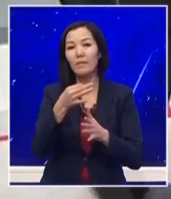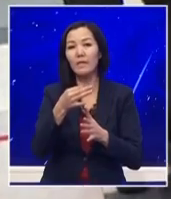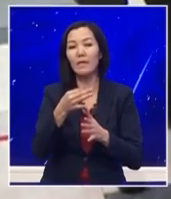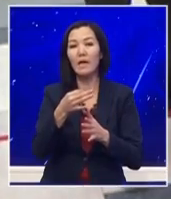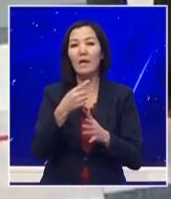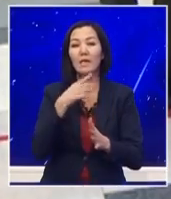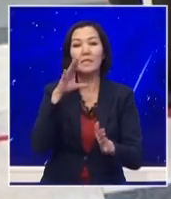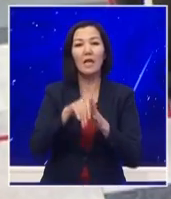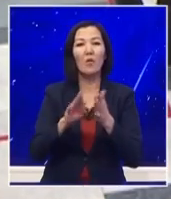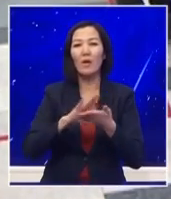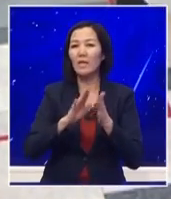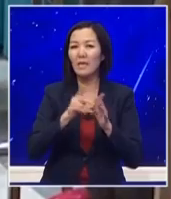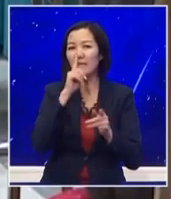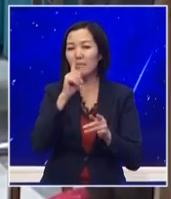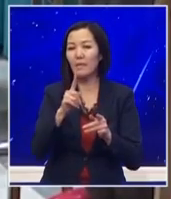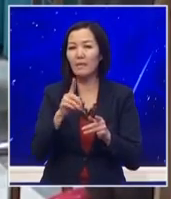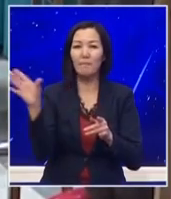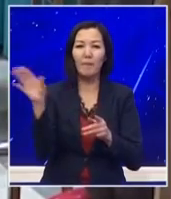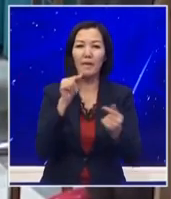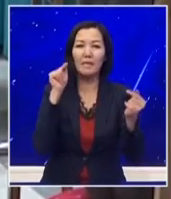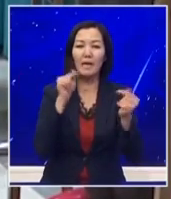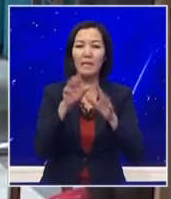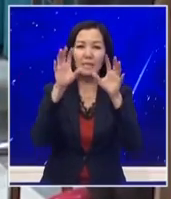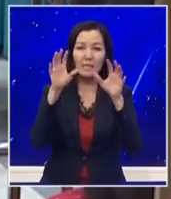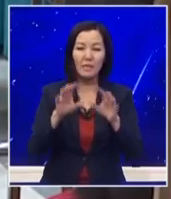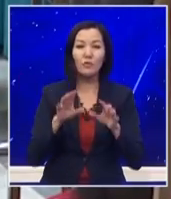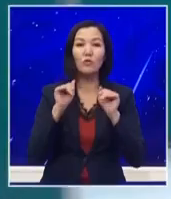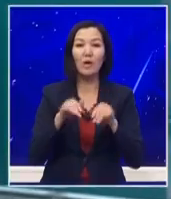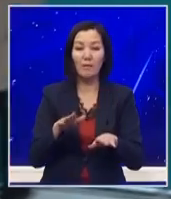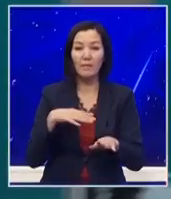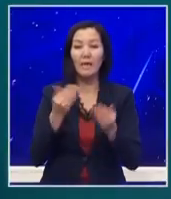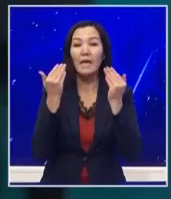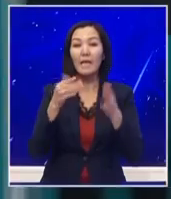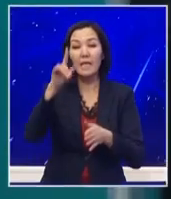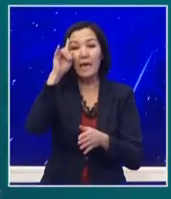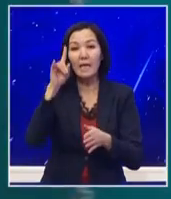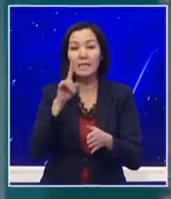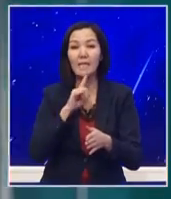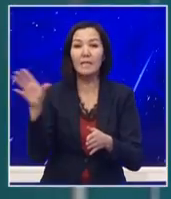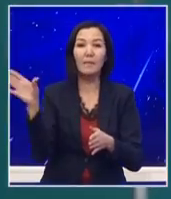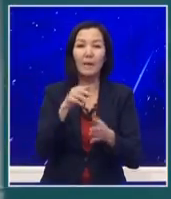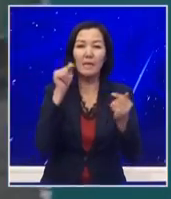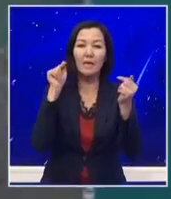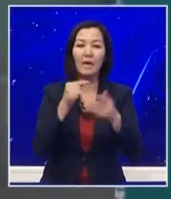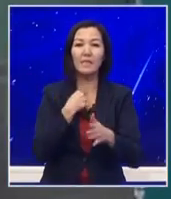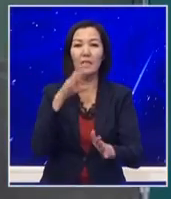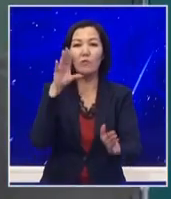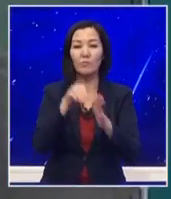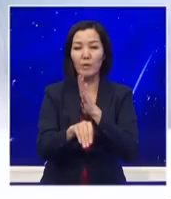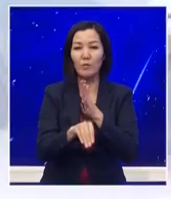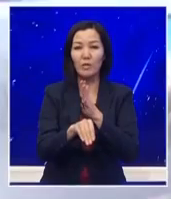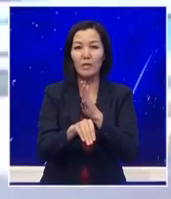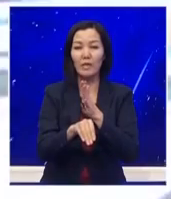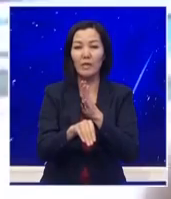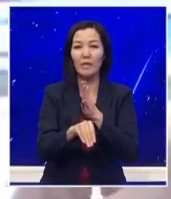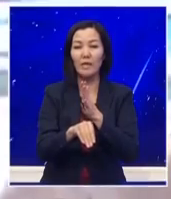келіспейтінін немесе үміткерлердің бәріне қарсы екенін заңды түрде қабылдайды. Енді Қазақстанда да бәріне қарсы дауыс беру және балама